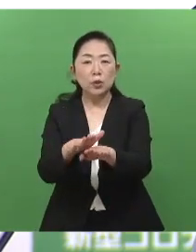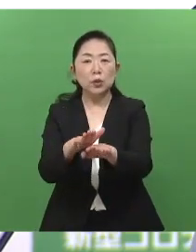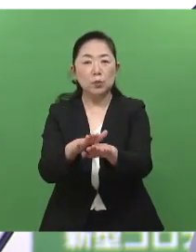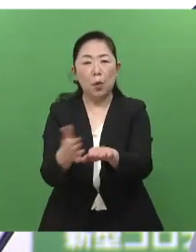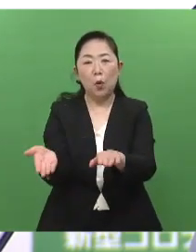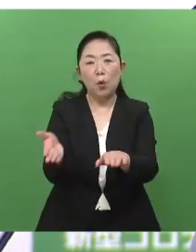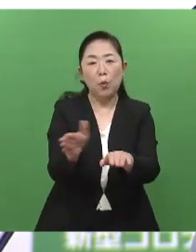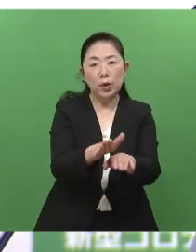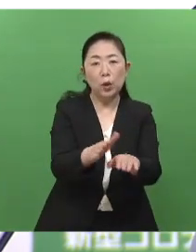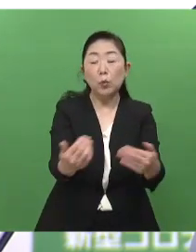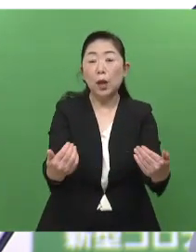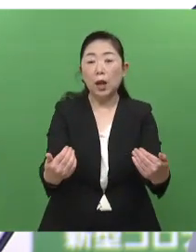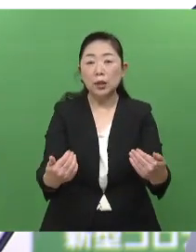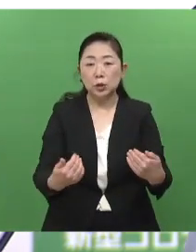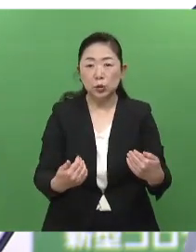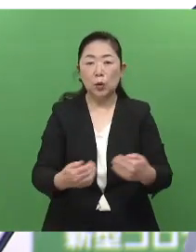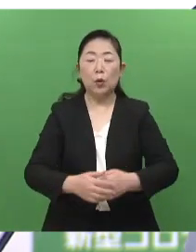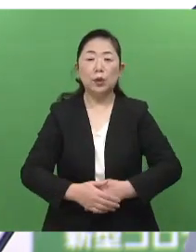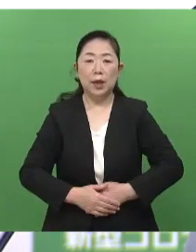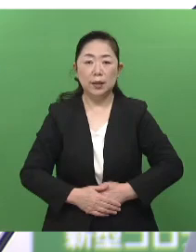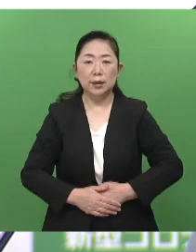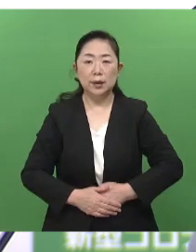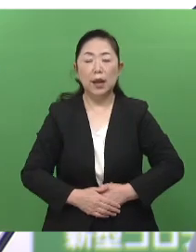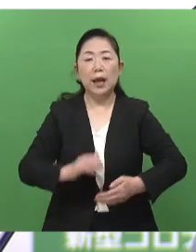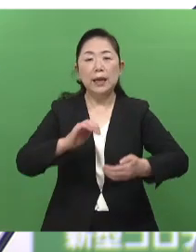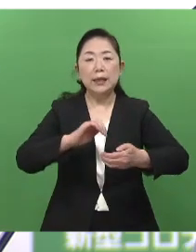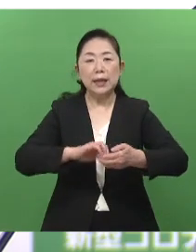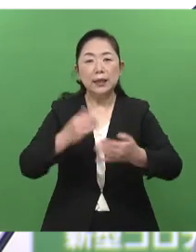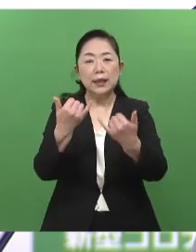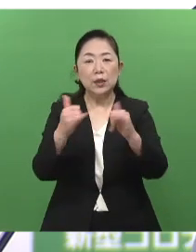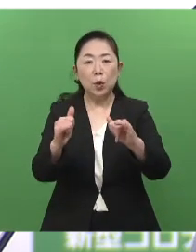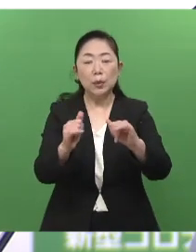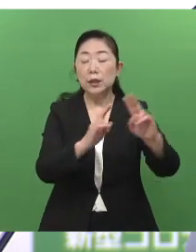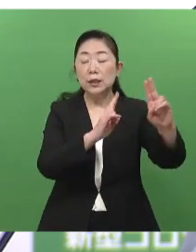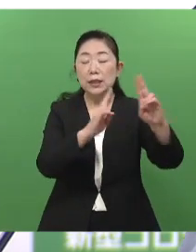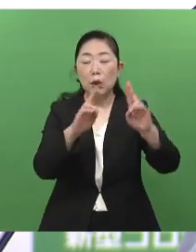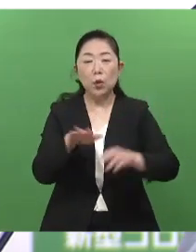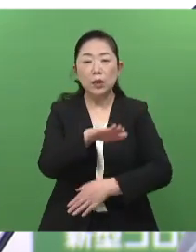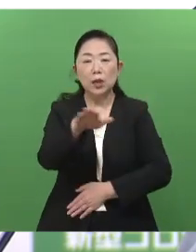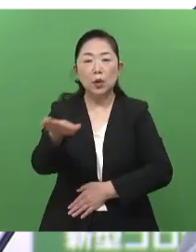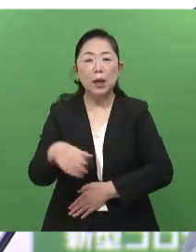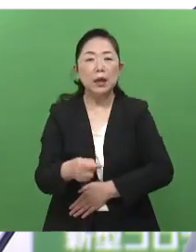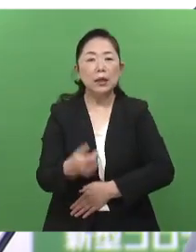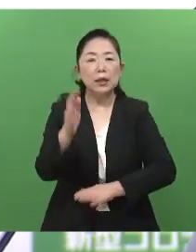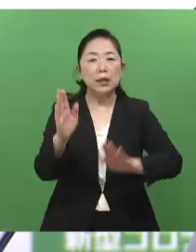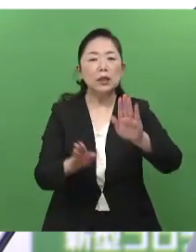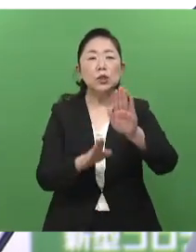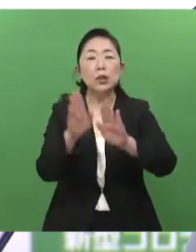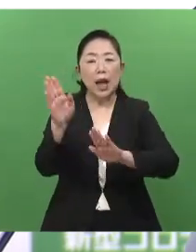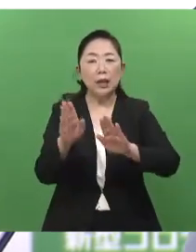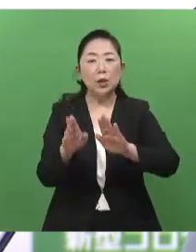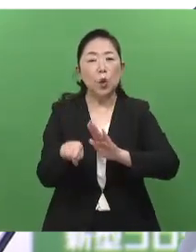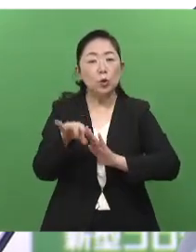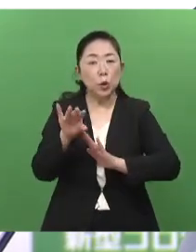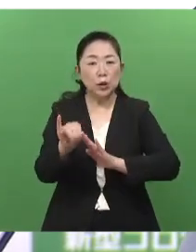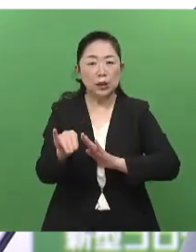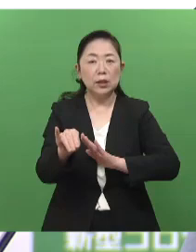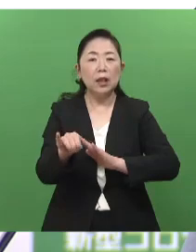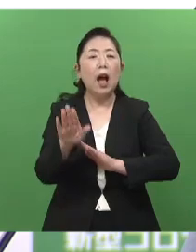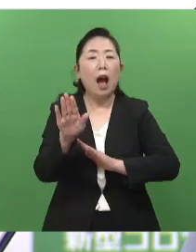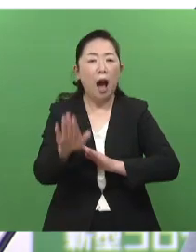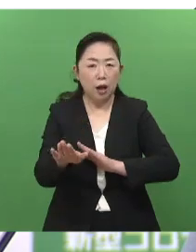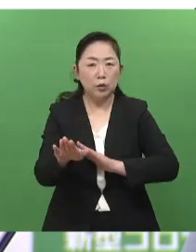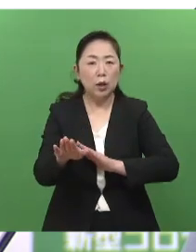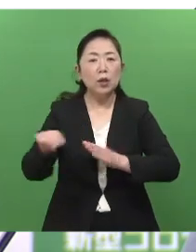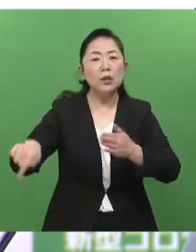のかというふうに思います。ぜひとも都民事業者の皆様には緊急事態の措置の内